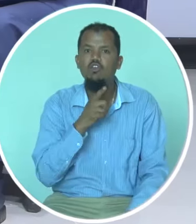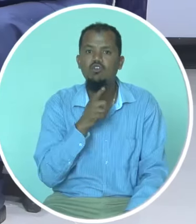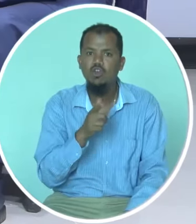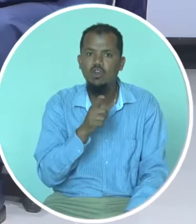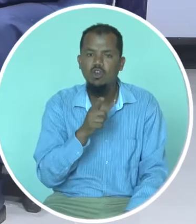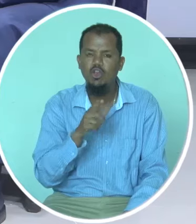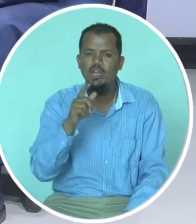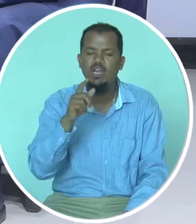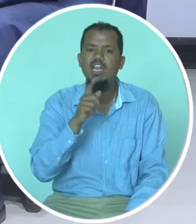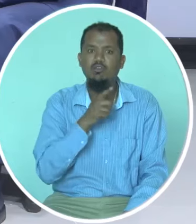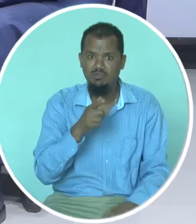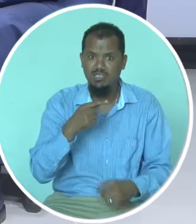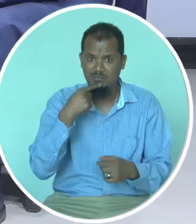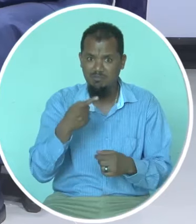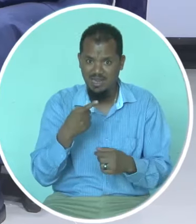የሊንግዊስቲክስ ትምህርት ክፍል ይባላል